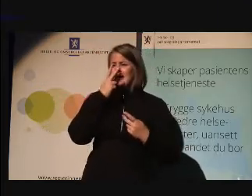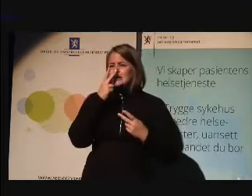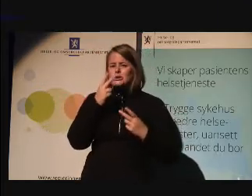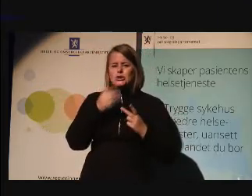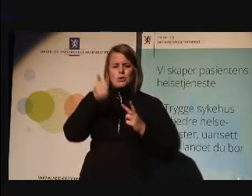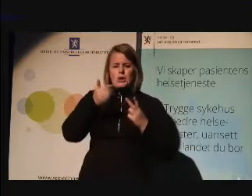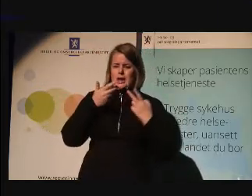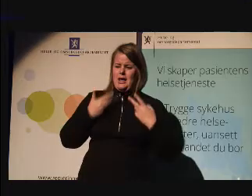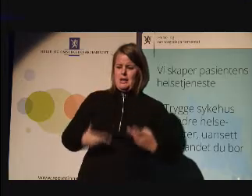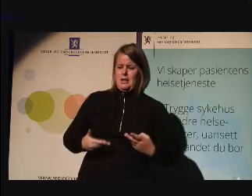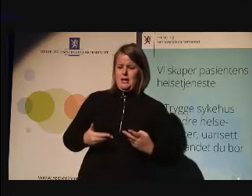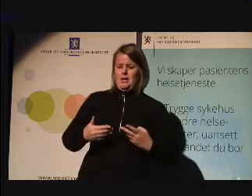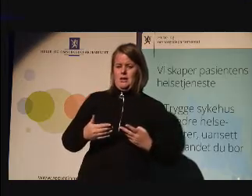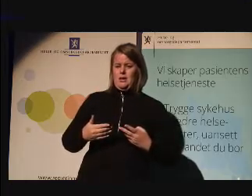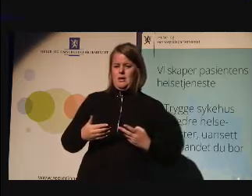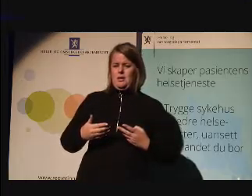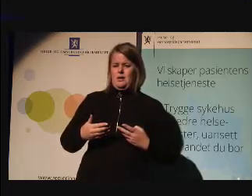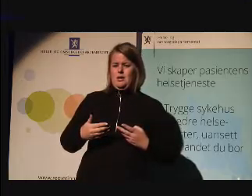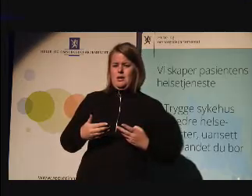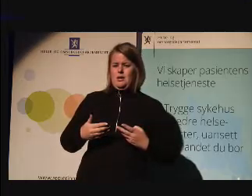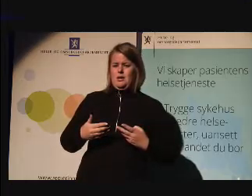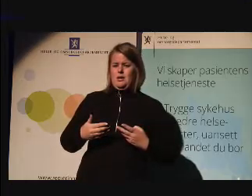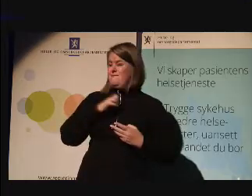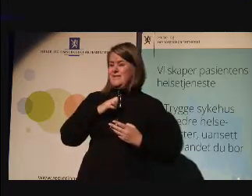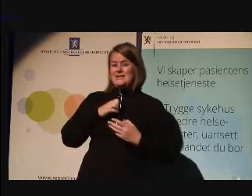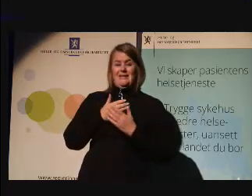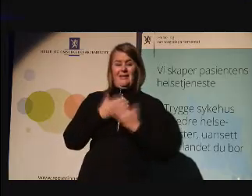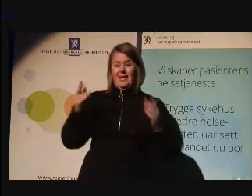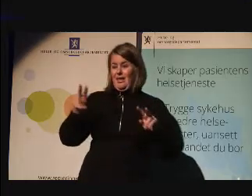så velger vi ikke alltid riktige tiltak.